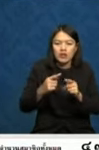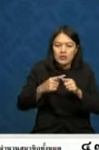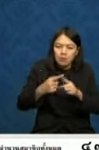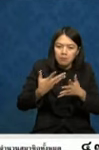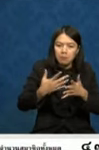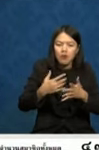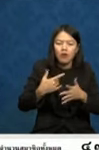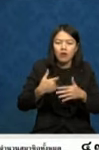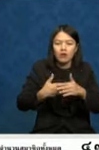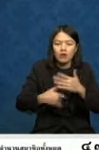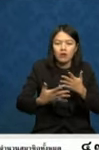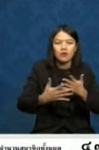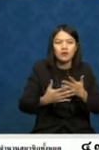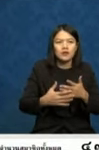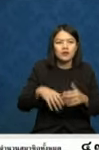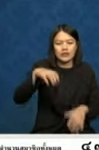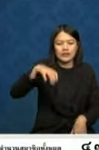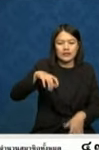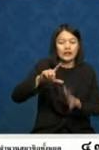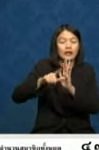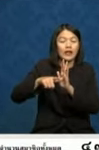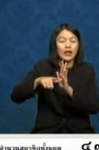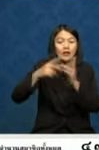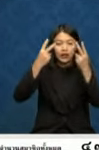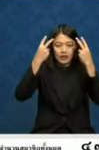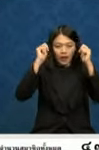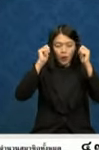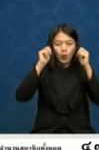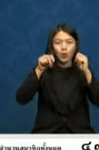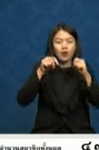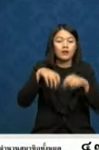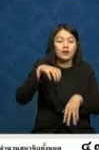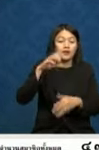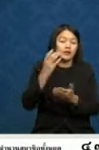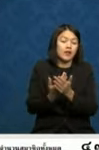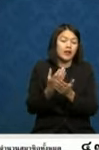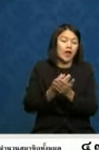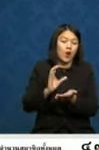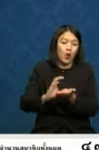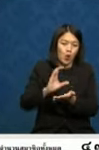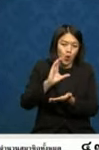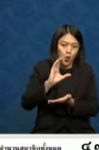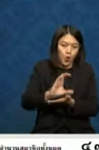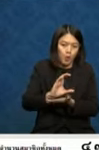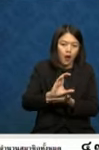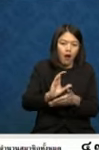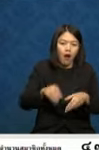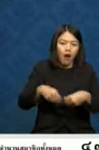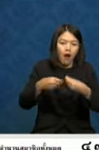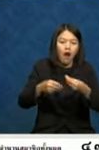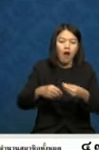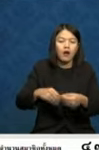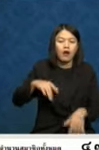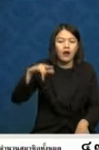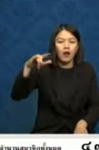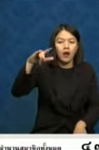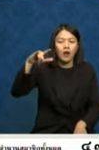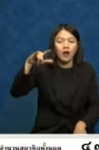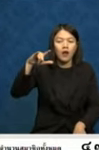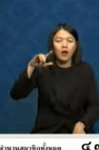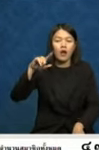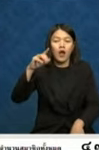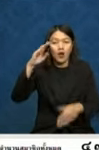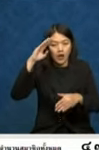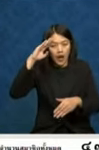ยสำนักเลขานายกรัฐมนตรีได้เสนอการตั้งงบประมาณครั้งนี้มาและมอบให้กองทัพอากาศเป็นผู้ด